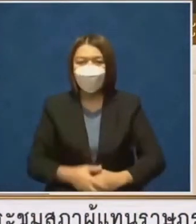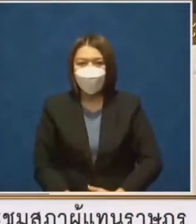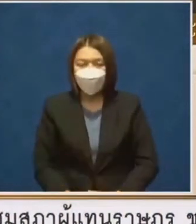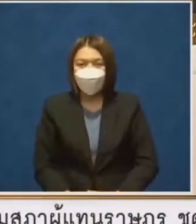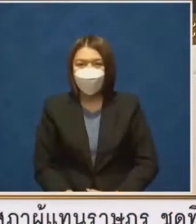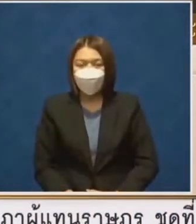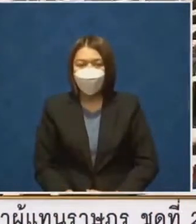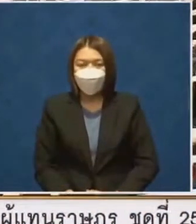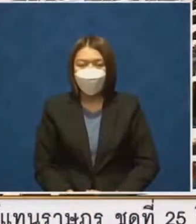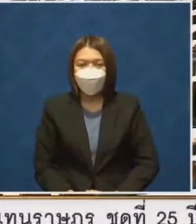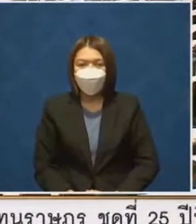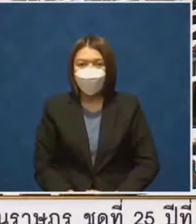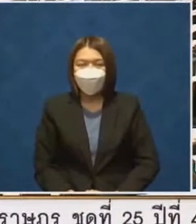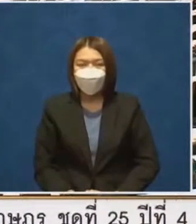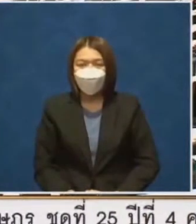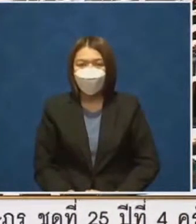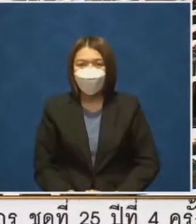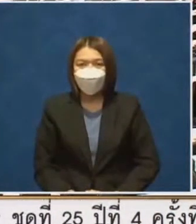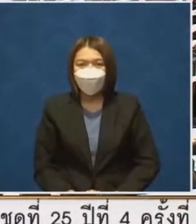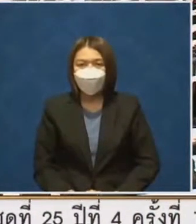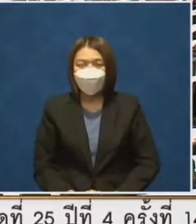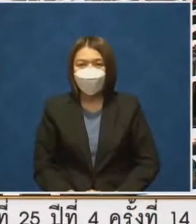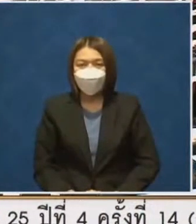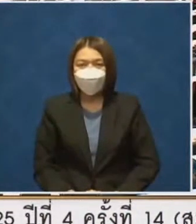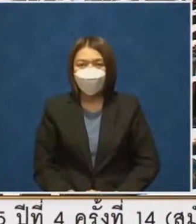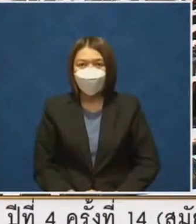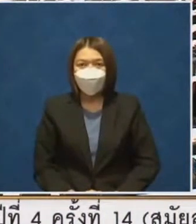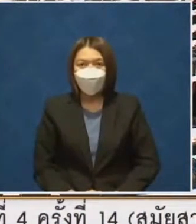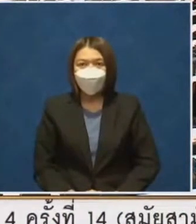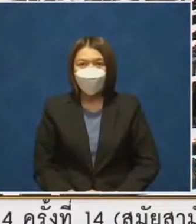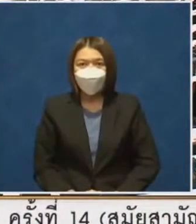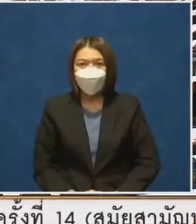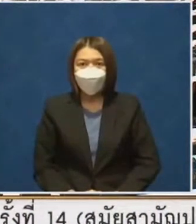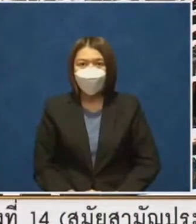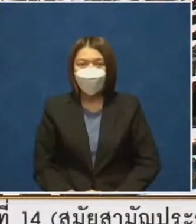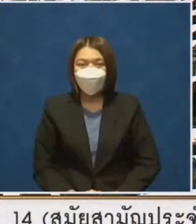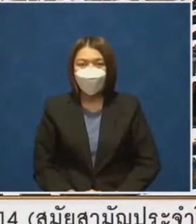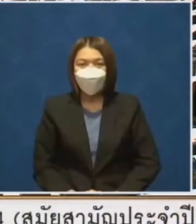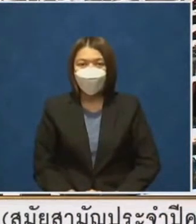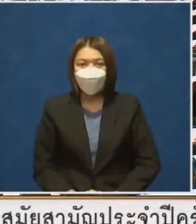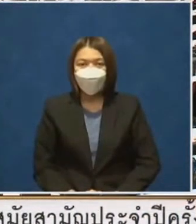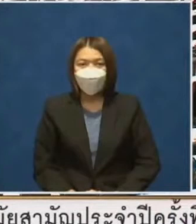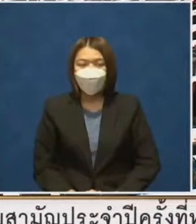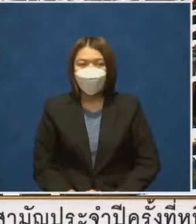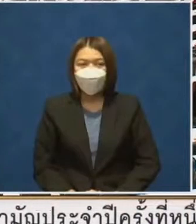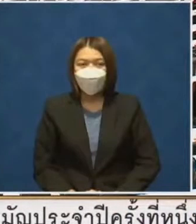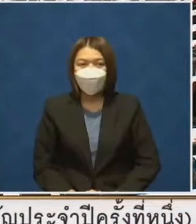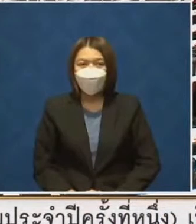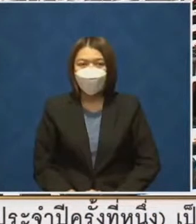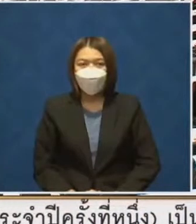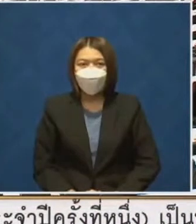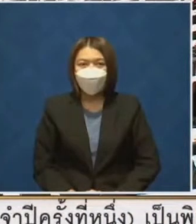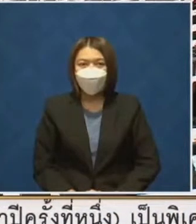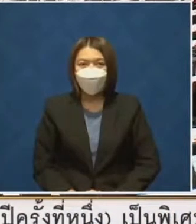มืองครั้งที่3 17ถึง18กุมภาปีที่แล้วคุณหมอชนน่านยื่นอภิปราย